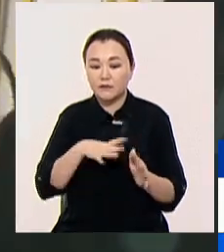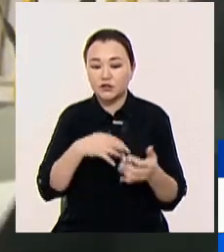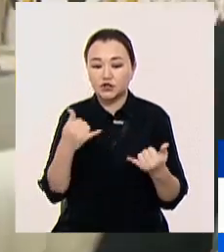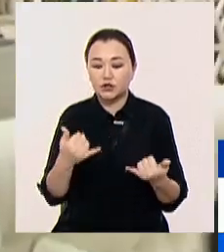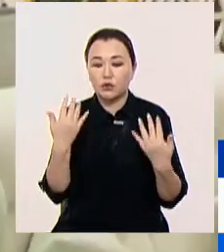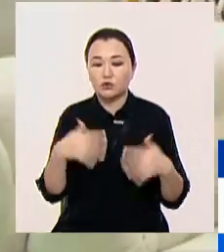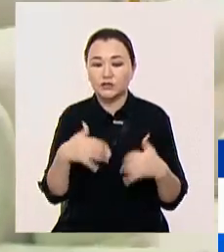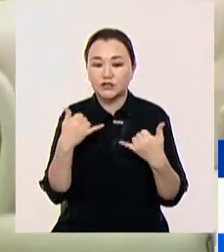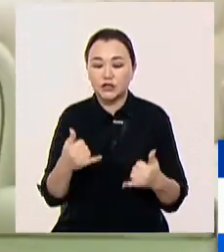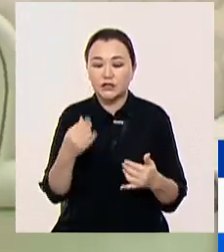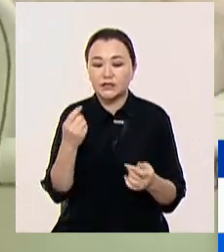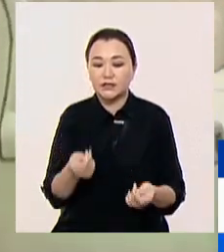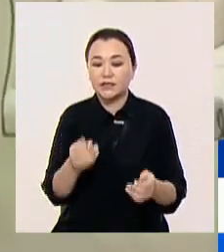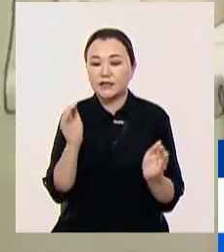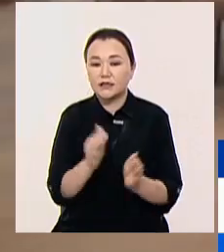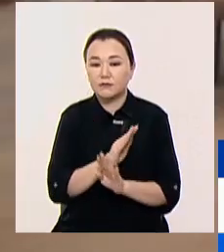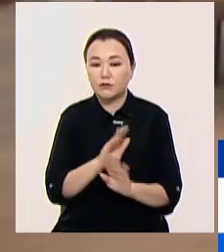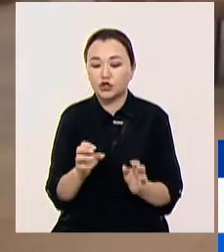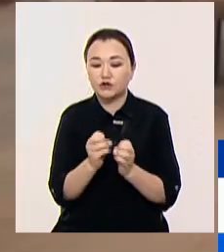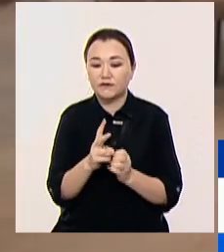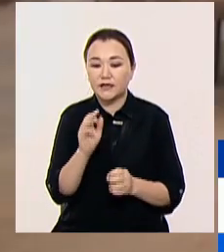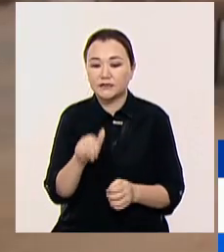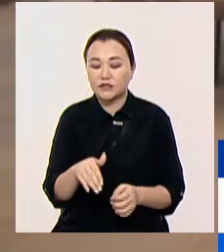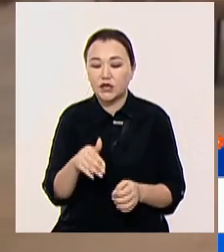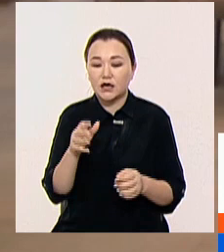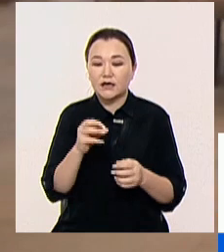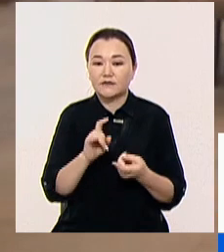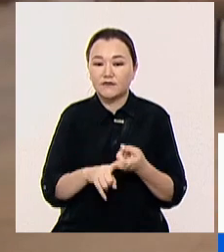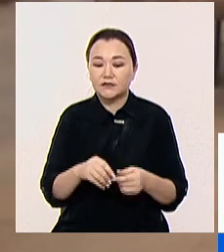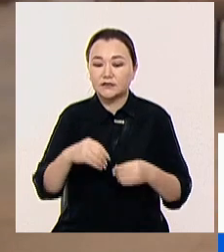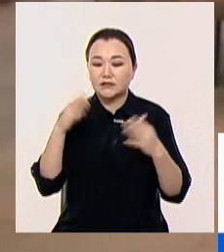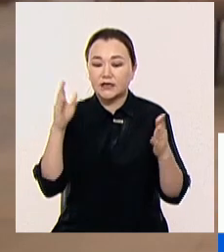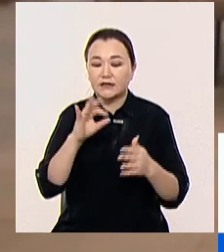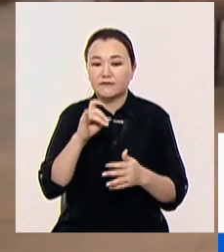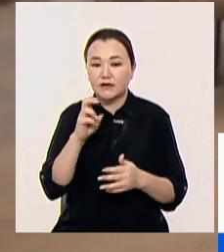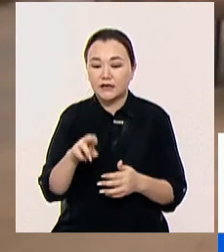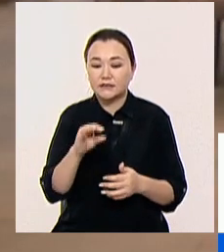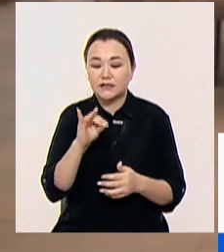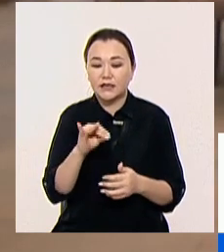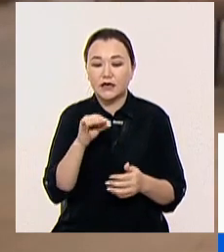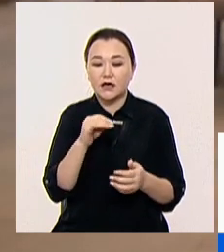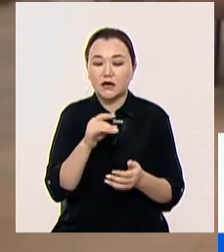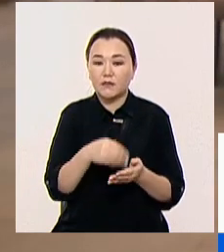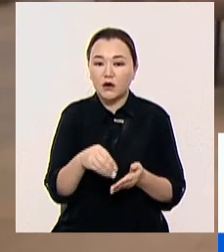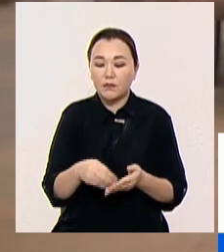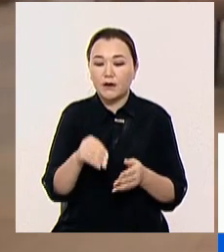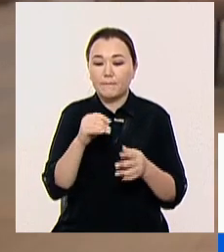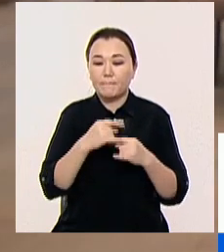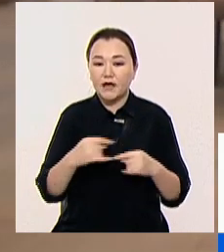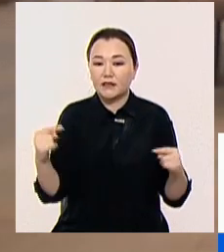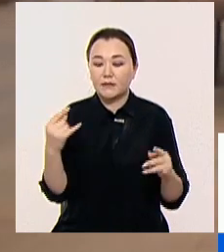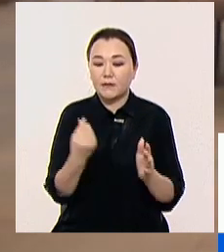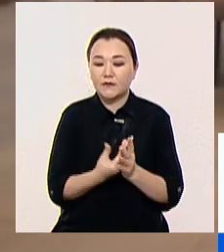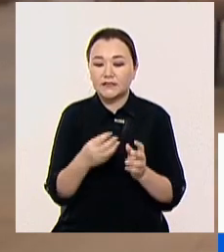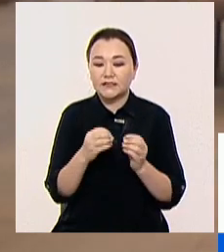ты уже сейчас не меньше 12 в этом году в связи с ростом инфляции и розакупочных цен цены на банкеты повысились